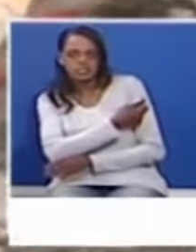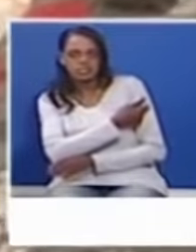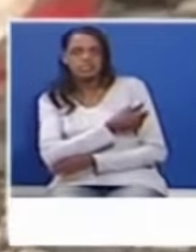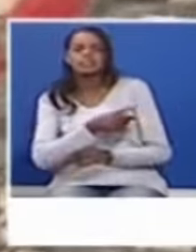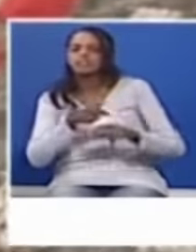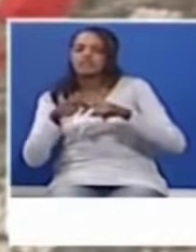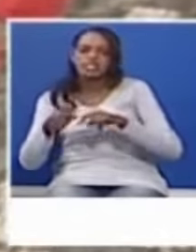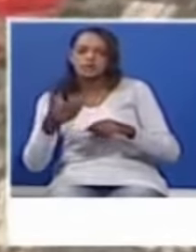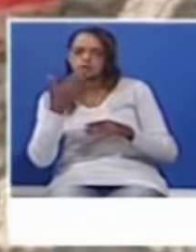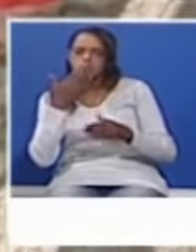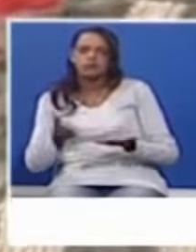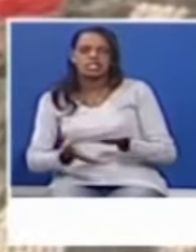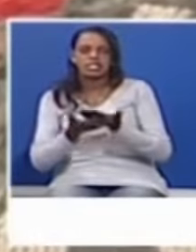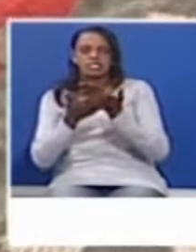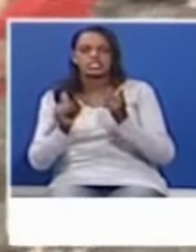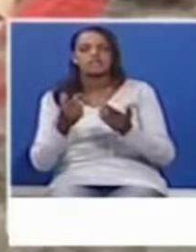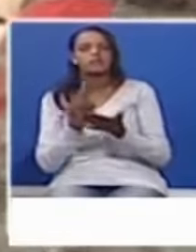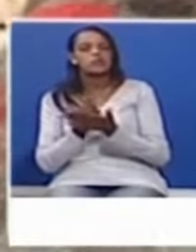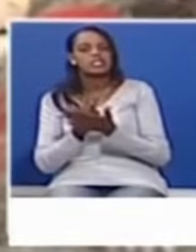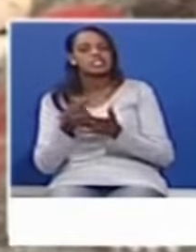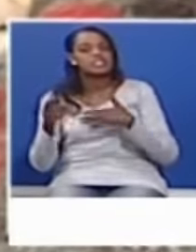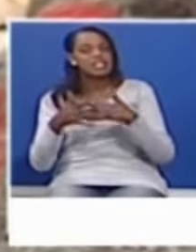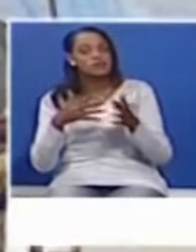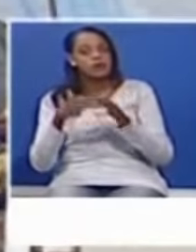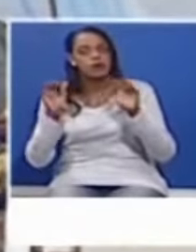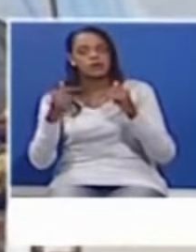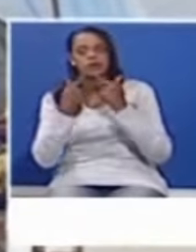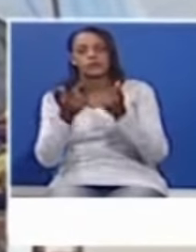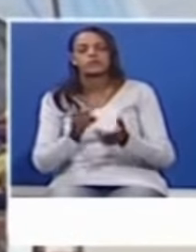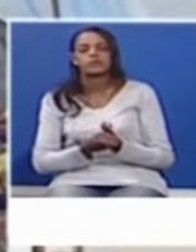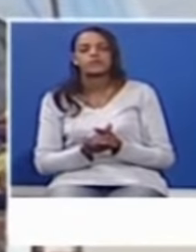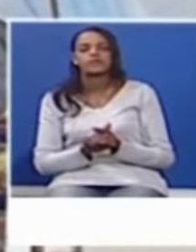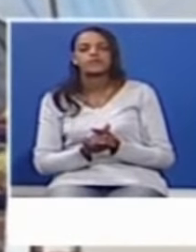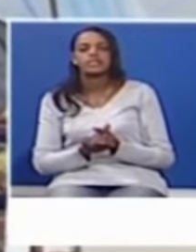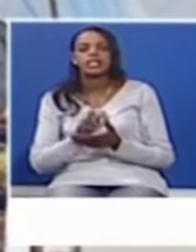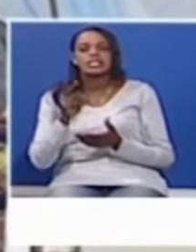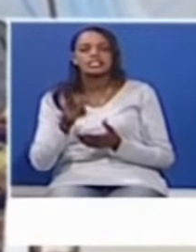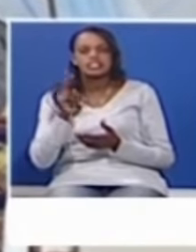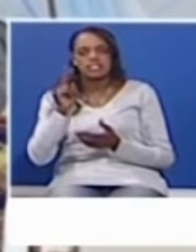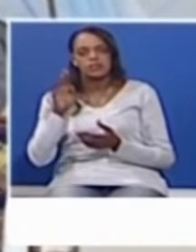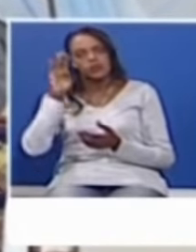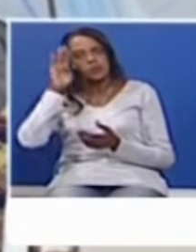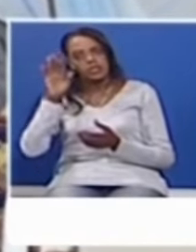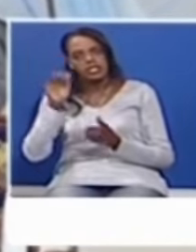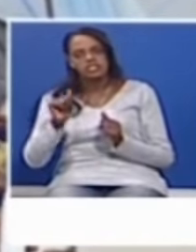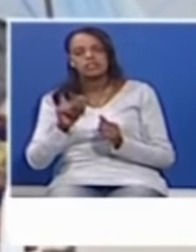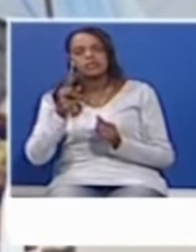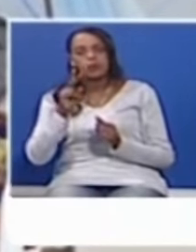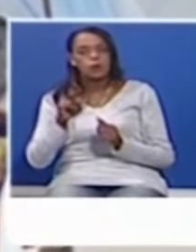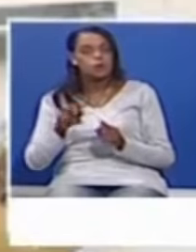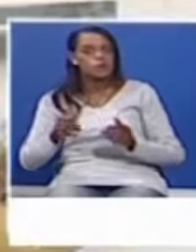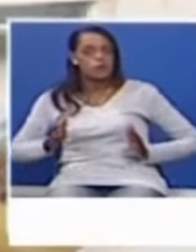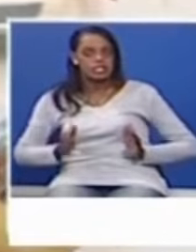ውጥን ስድራ ቤት ንኣዴታት ምስትምሃርን ካብቶም ቀንዲ ዝሳለጡ ንጥፈታት ምዃኖም ኣብርሁ ዝብክልተ ዶክተራት ከምኡውን ብርክት ዝበሉ ነርሳትን